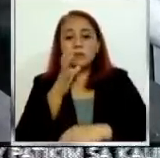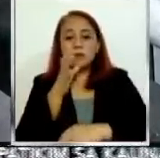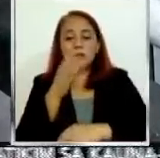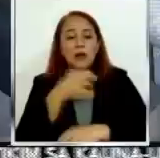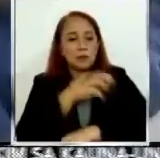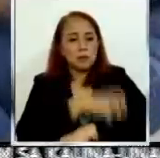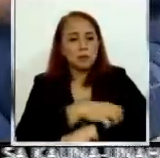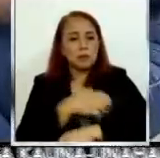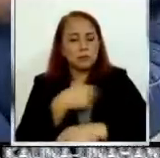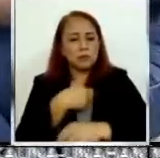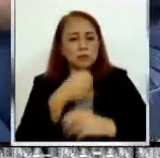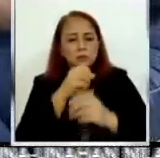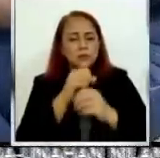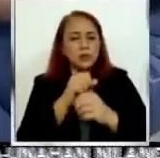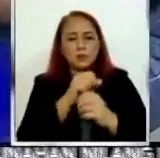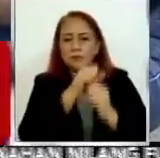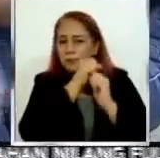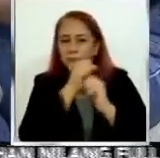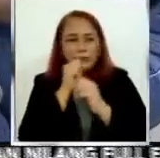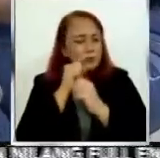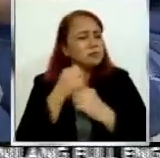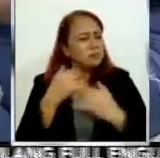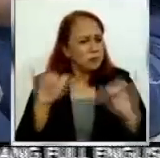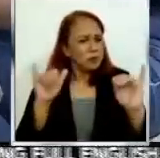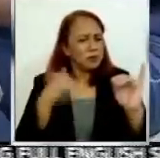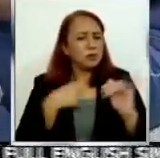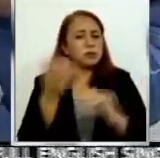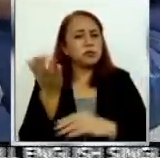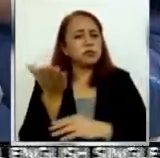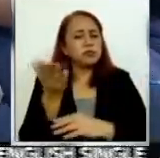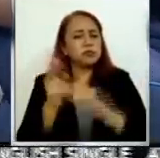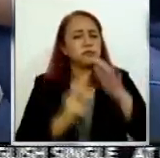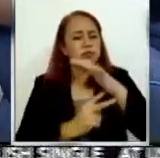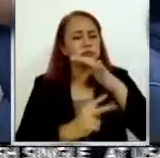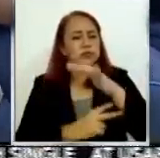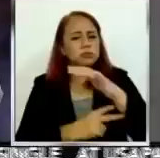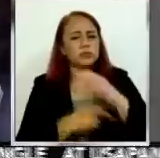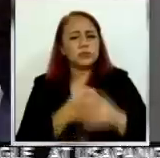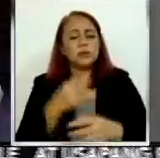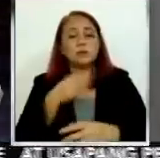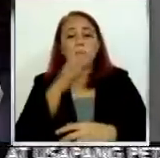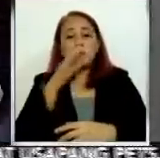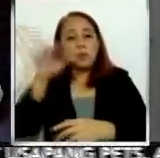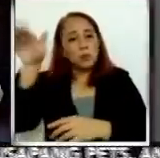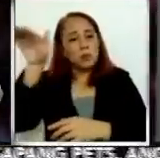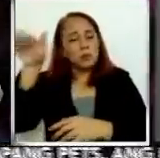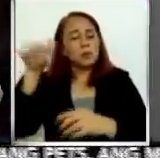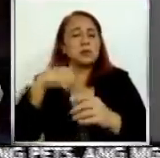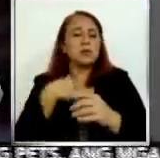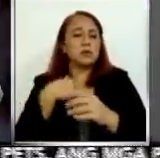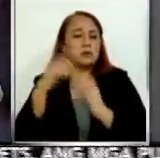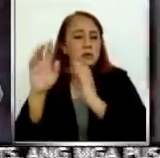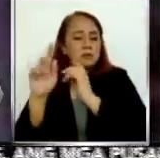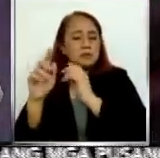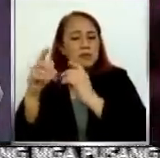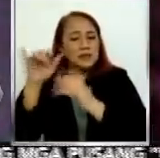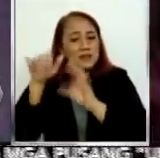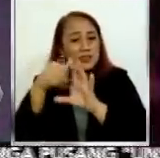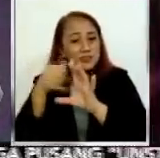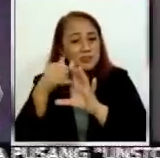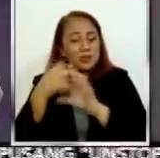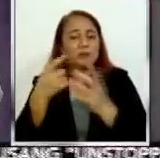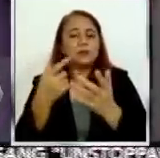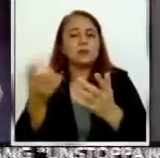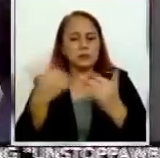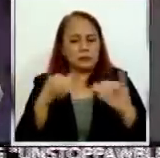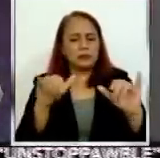sinalikan ko. Kahit namamalimos sa footbridge habang nagbabarker naman ang kanyang ina, tinutuloy pa rin ni Renzi ang kanyang pag-aaral